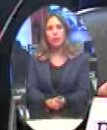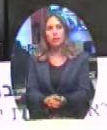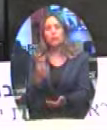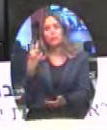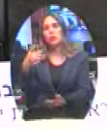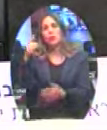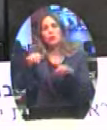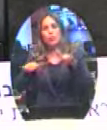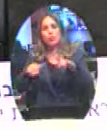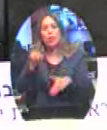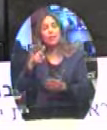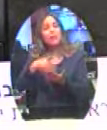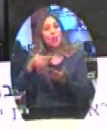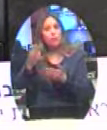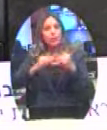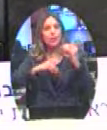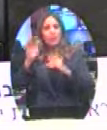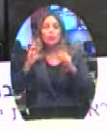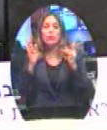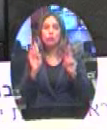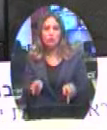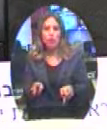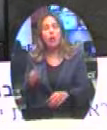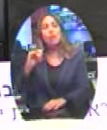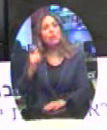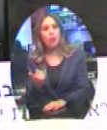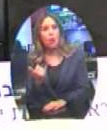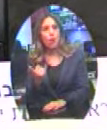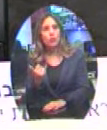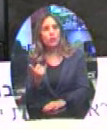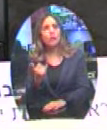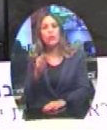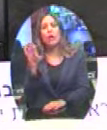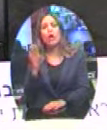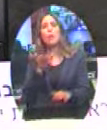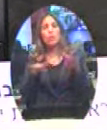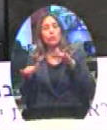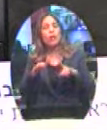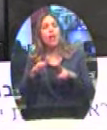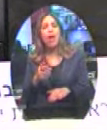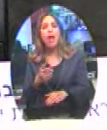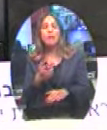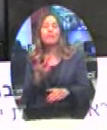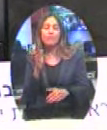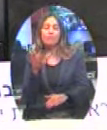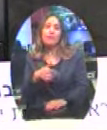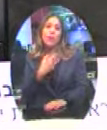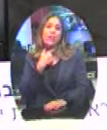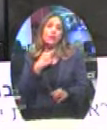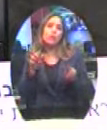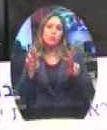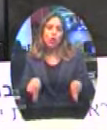להמשיך ולבנות מה שאפשר. זה נכון שיש על הממשלה גם אילוצים, אבל ידענו במשך הרבה